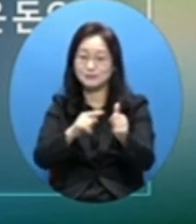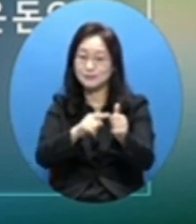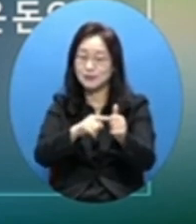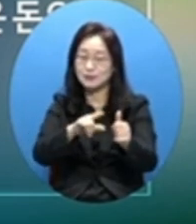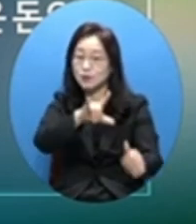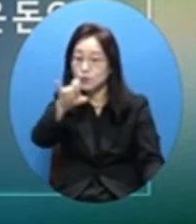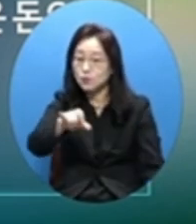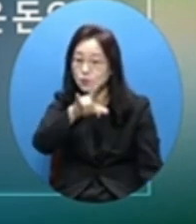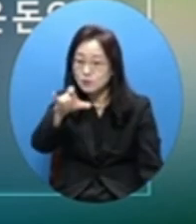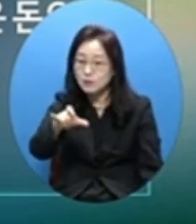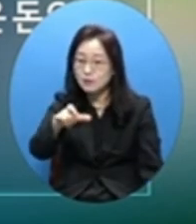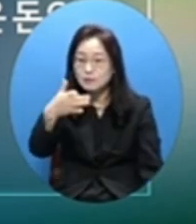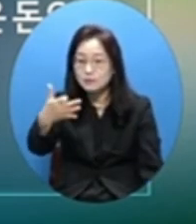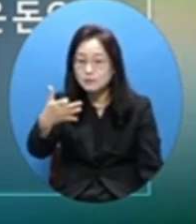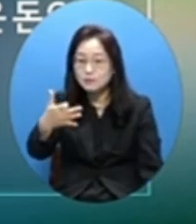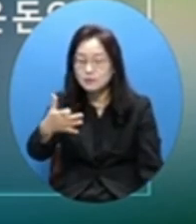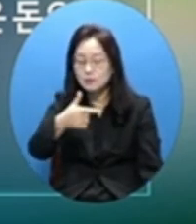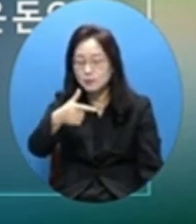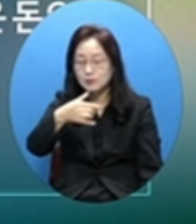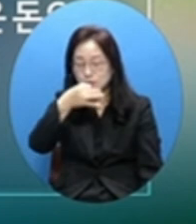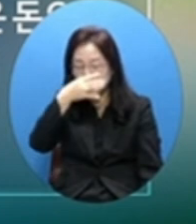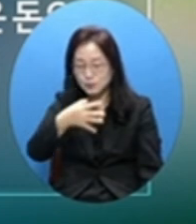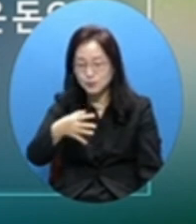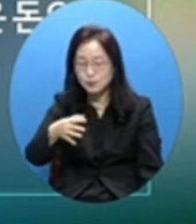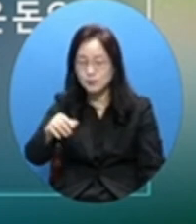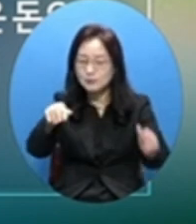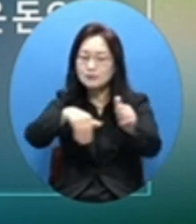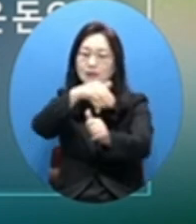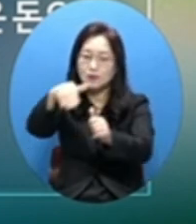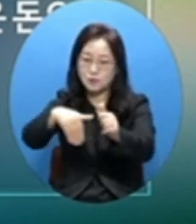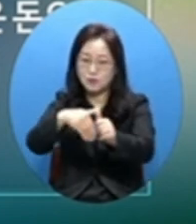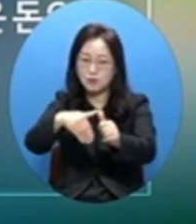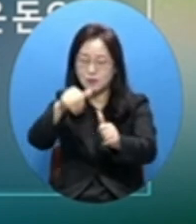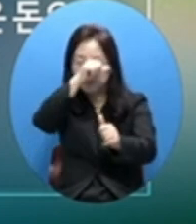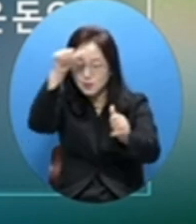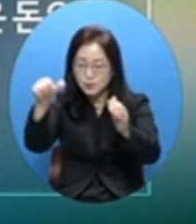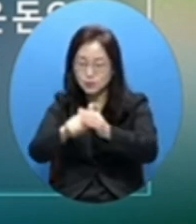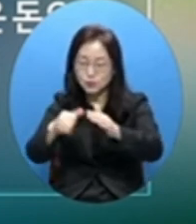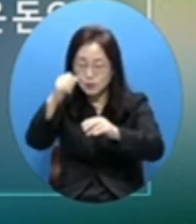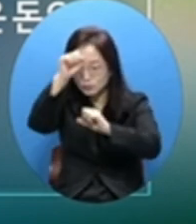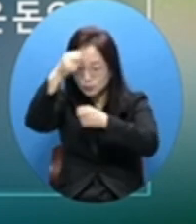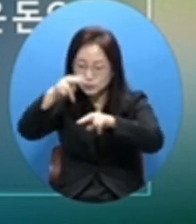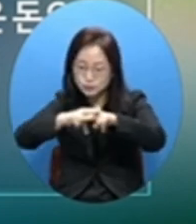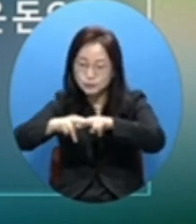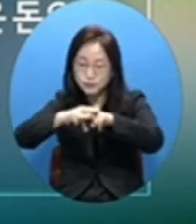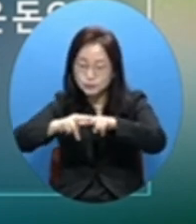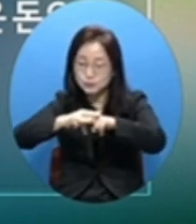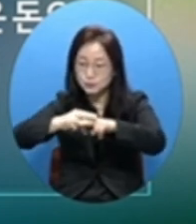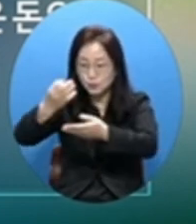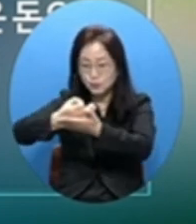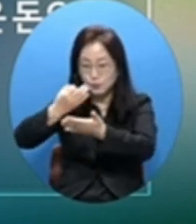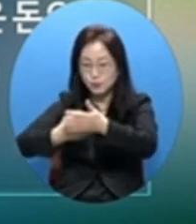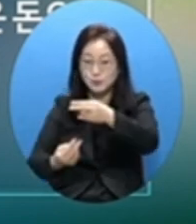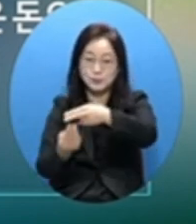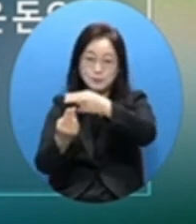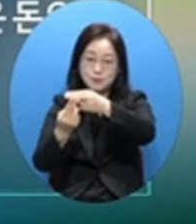코로나19로 너무나 힘들고 어려운 상황 속에서 평생 구두 닦아서 모은 돈으로 마련한 7억 상당의